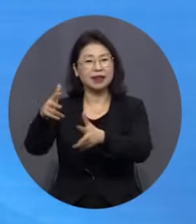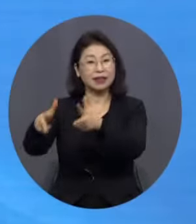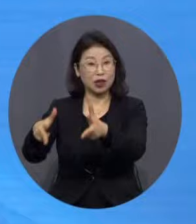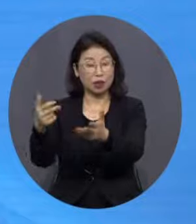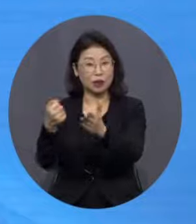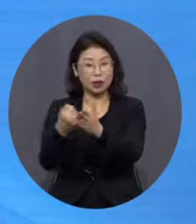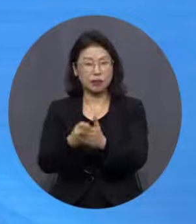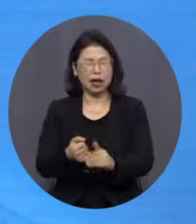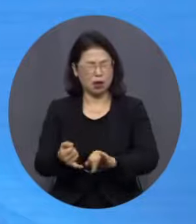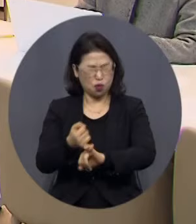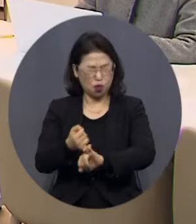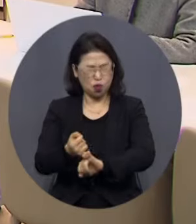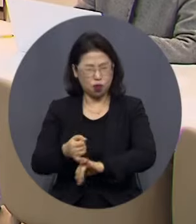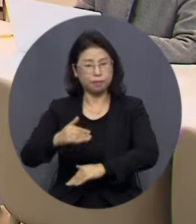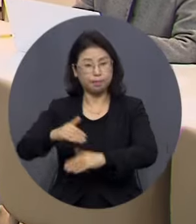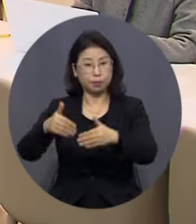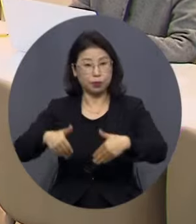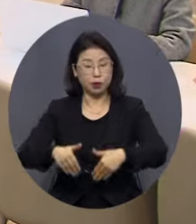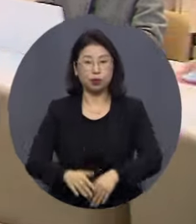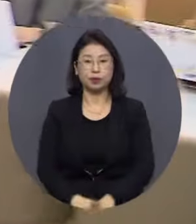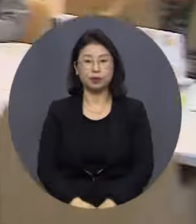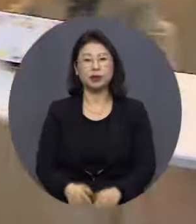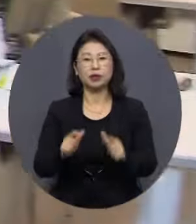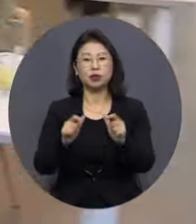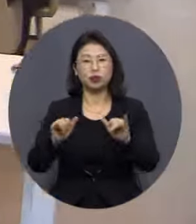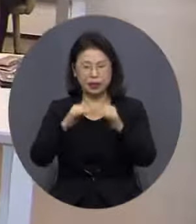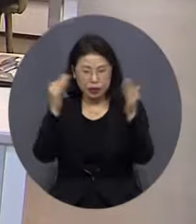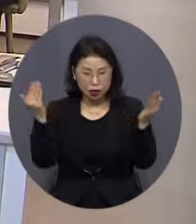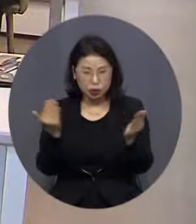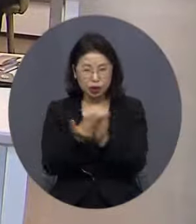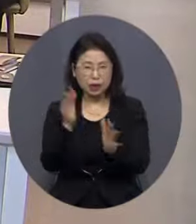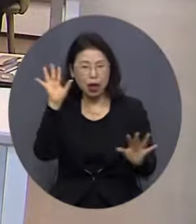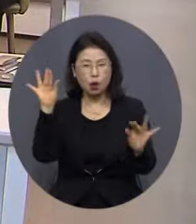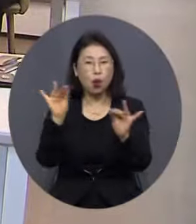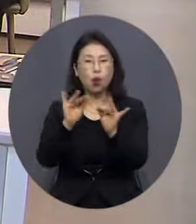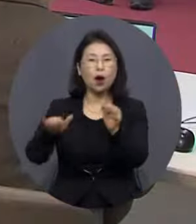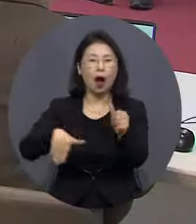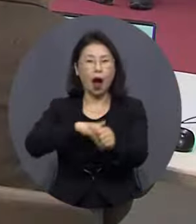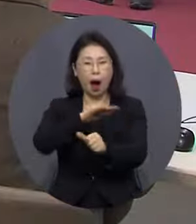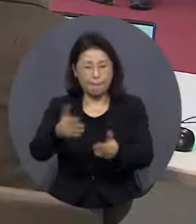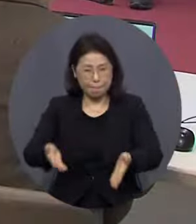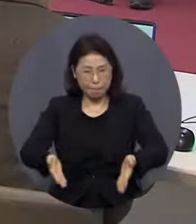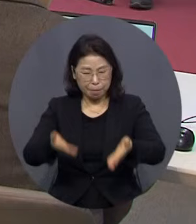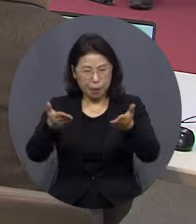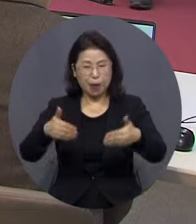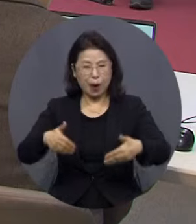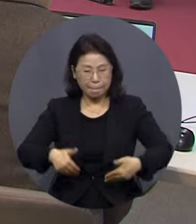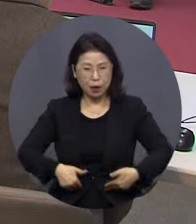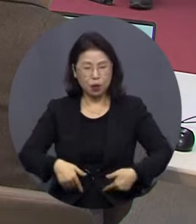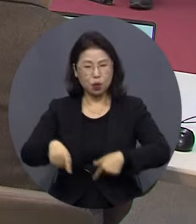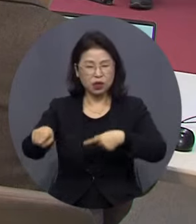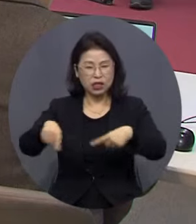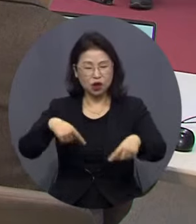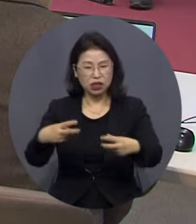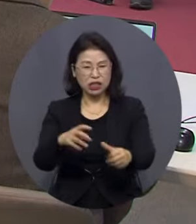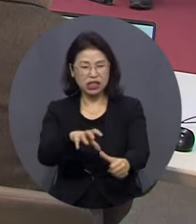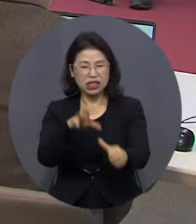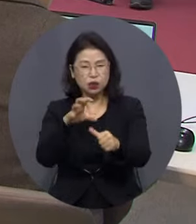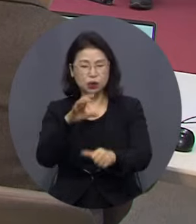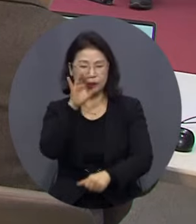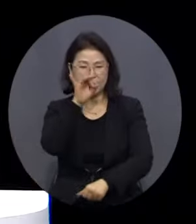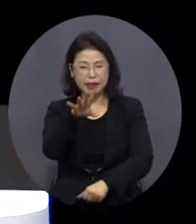반드시 추진해야 한다며 도민 전체 공감 형성이 중요하고 삼는